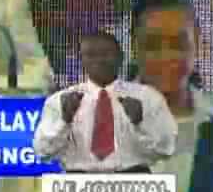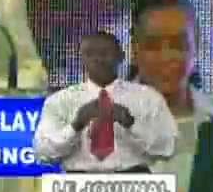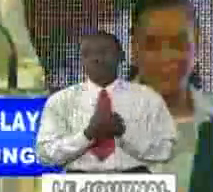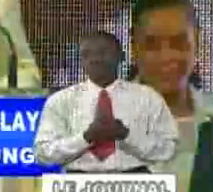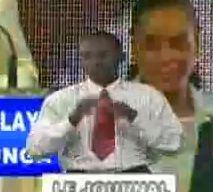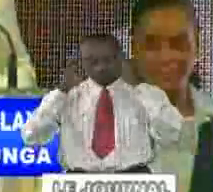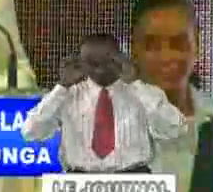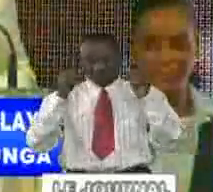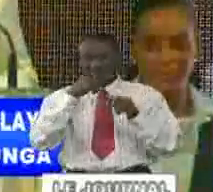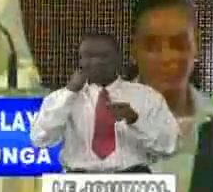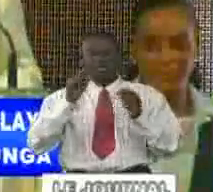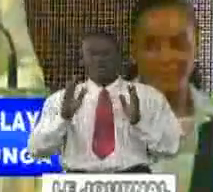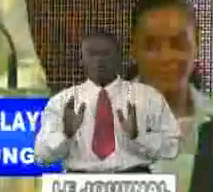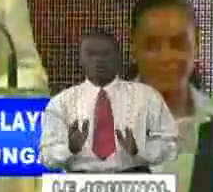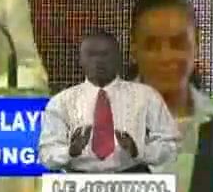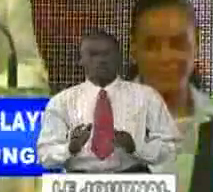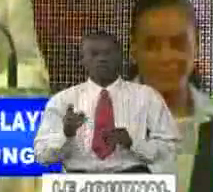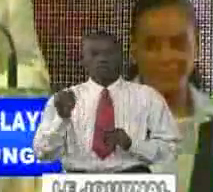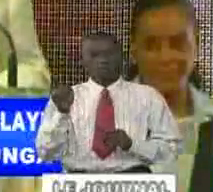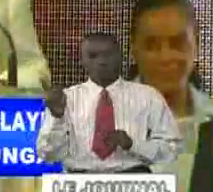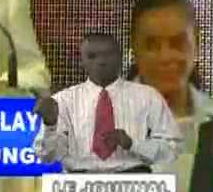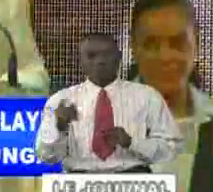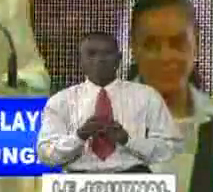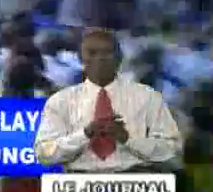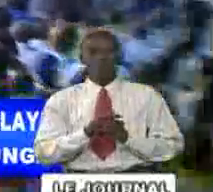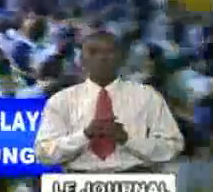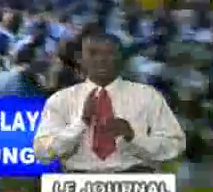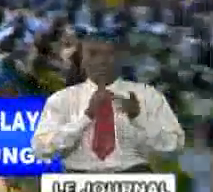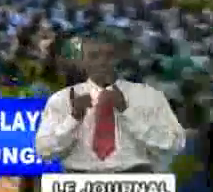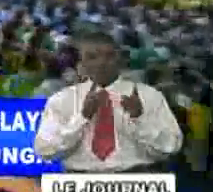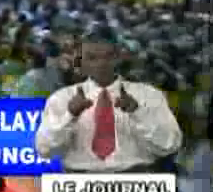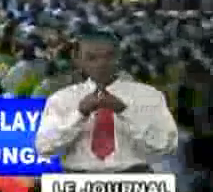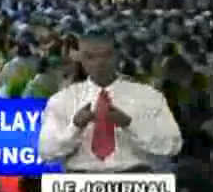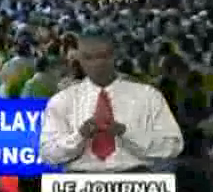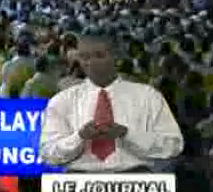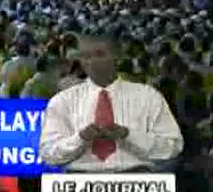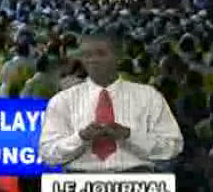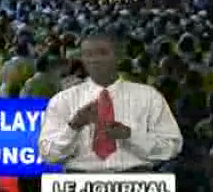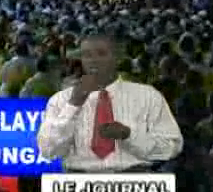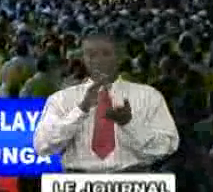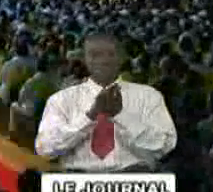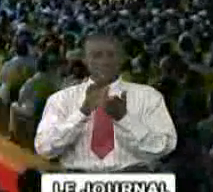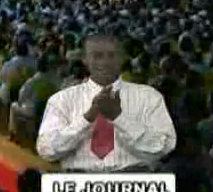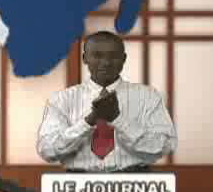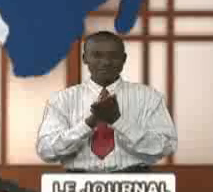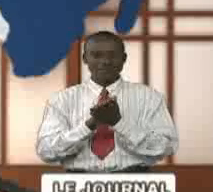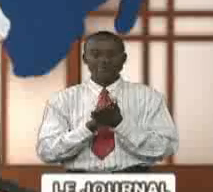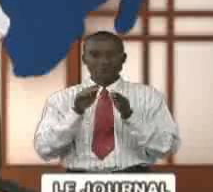président gabonais Ali Bongo Ondimba, qui a succédé au secrétaire général du PDG, a dit toute sa gratitude aux